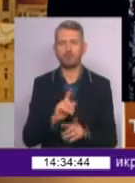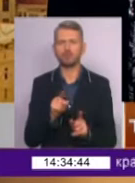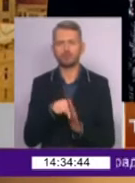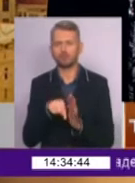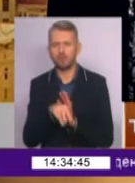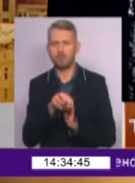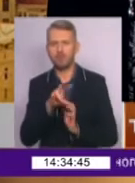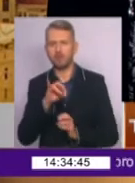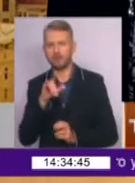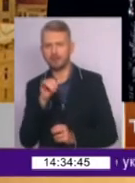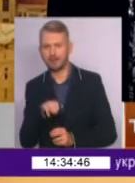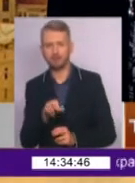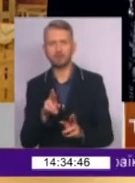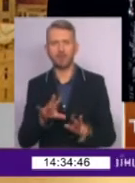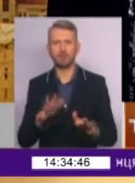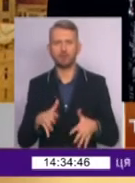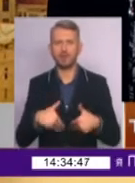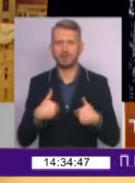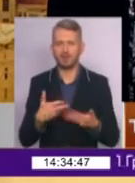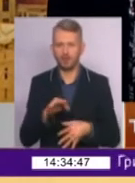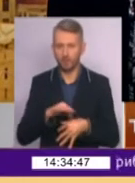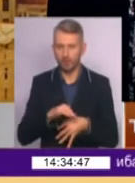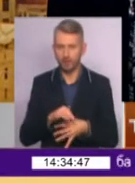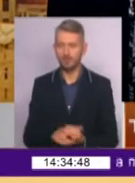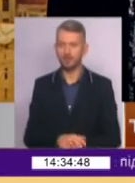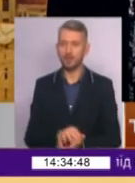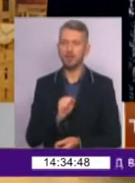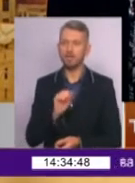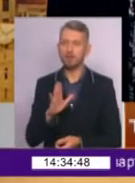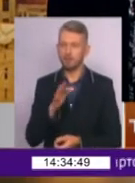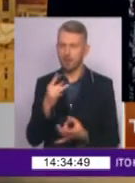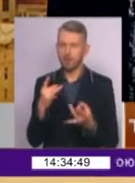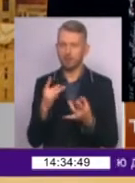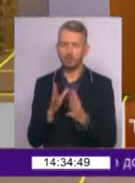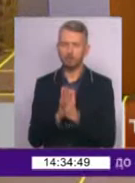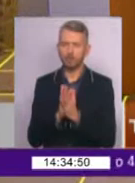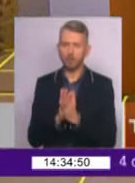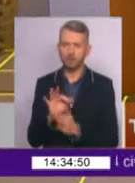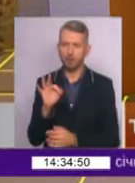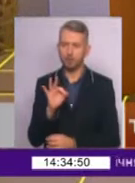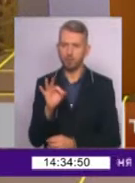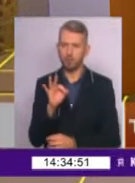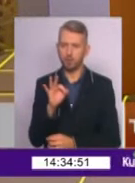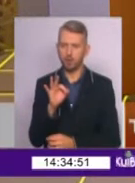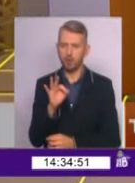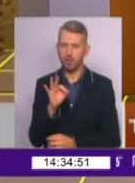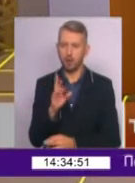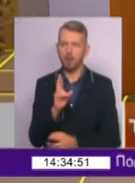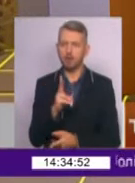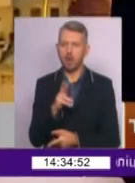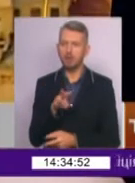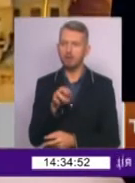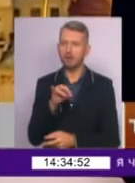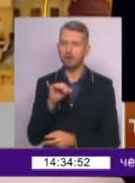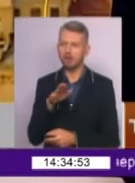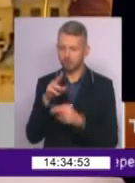як відбувається захворювання. Анастасія Валеріївна, розкажіть, будь ласка, нам про діагностику менінгіта.